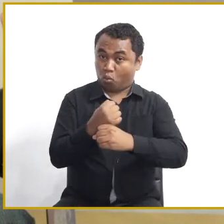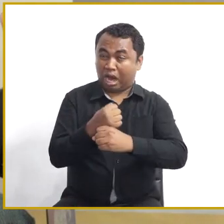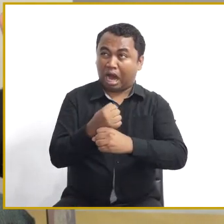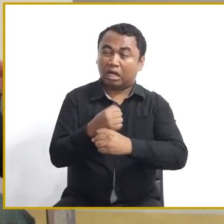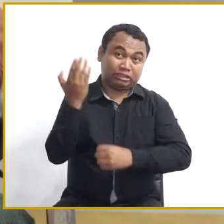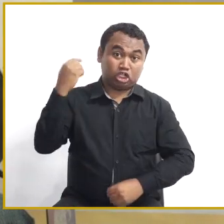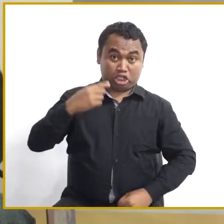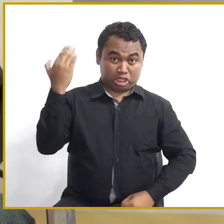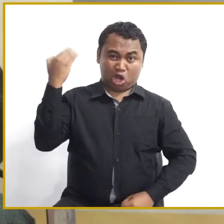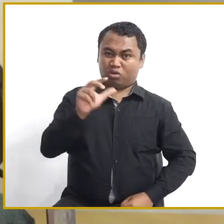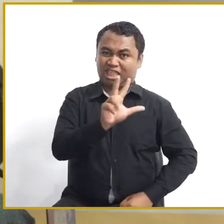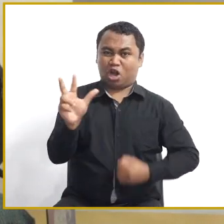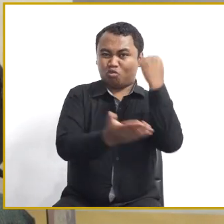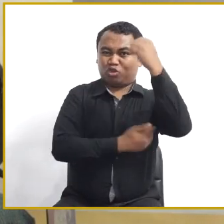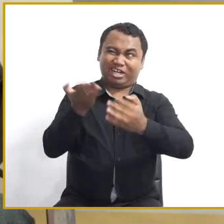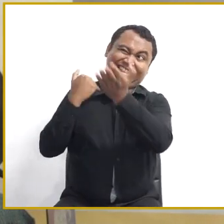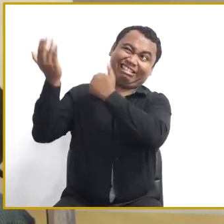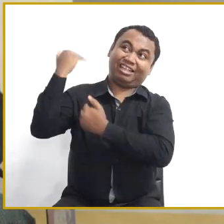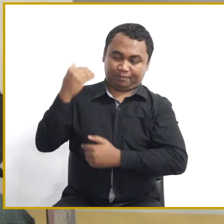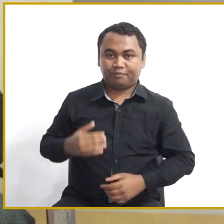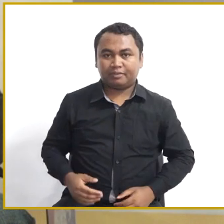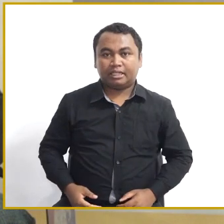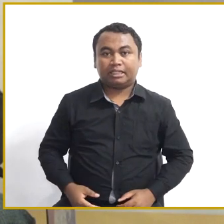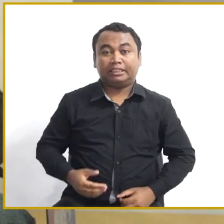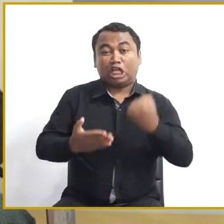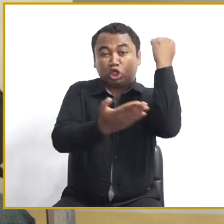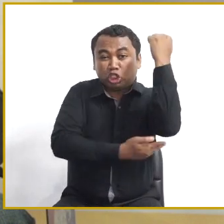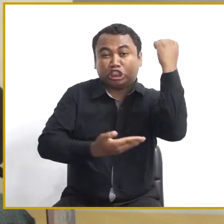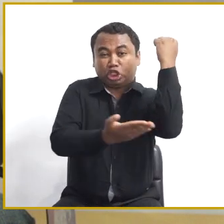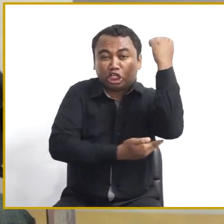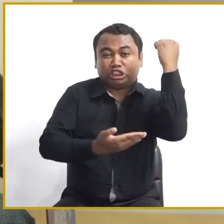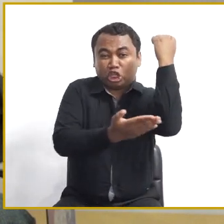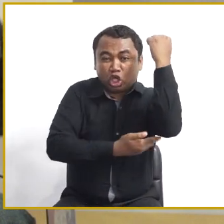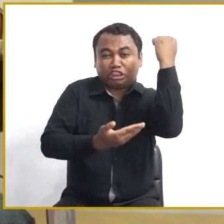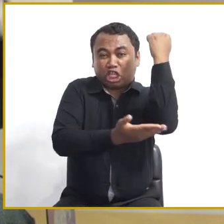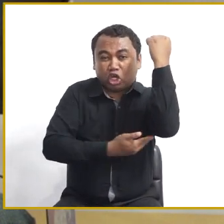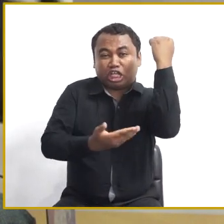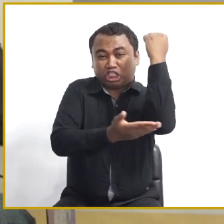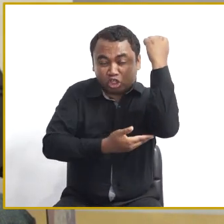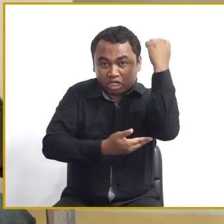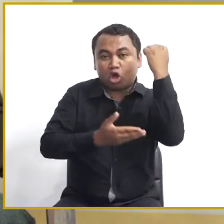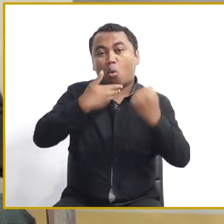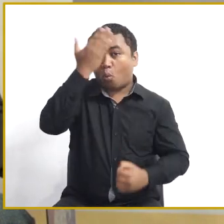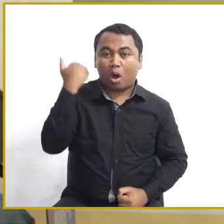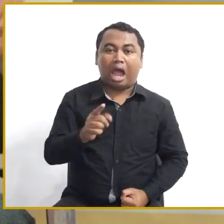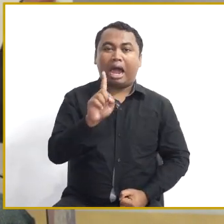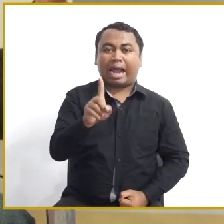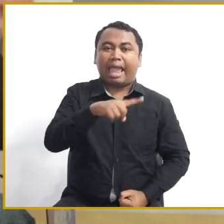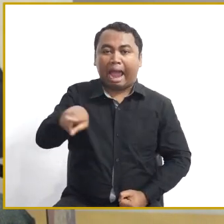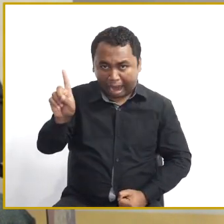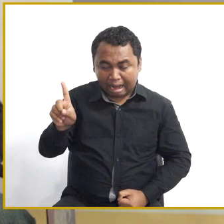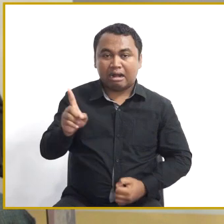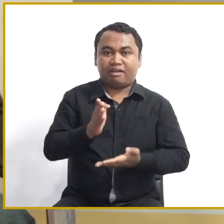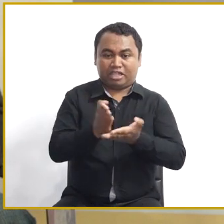resahako misy ray alina isataona ny Abraham Razafy a ny olona mivoaka ny akato sy any amin'ny barika dimy ary